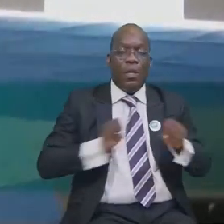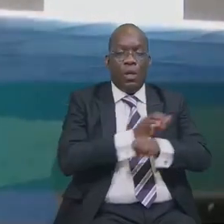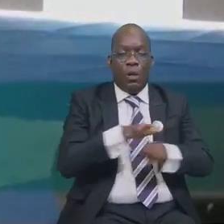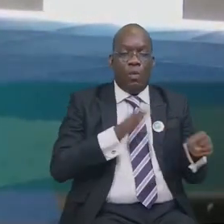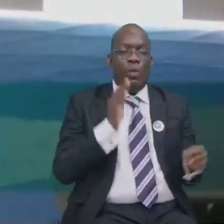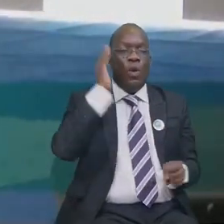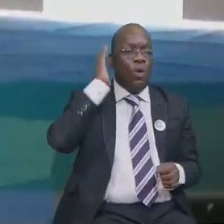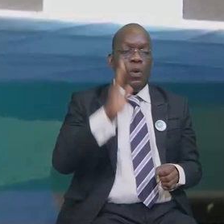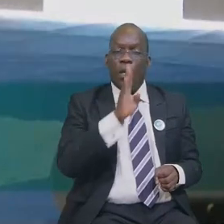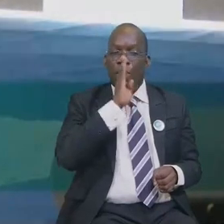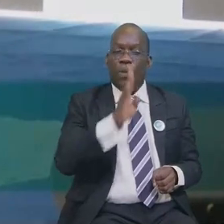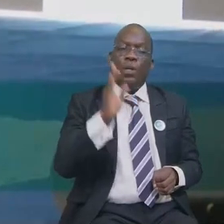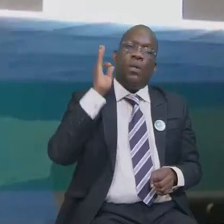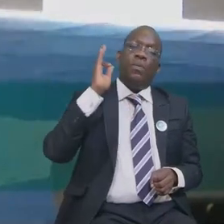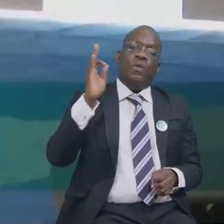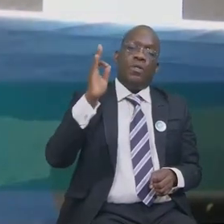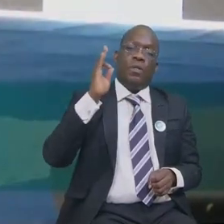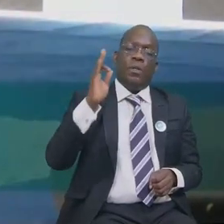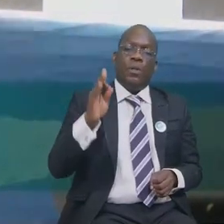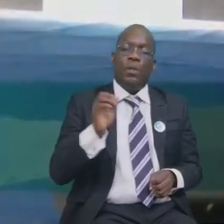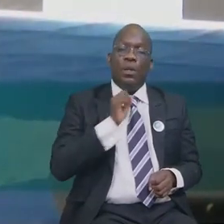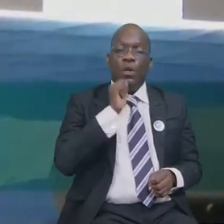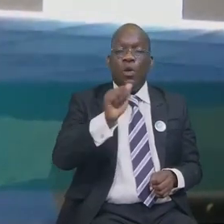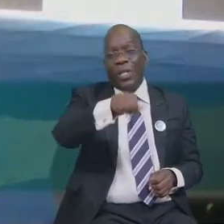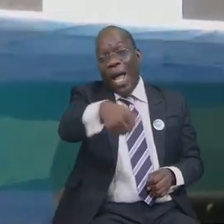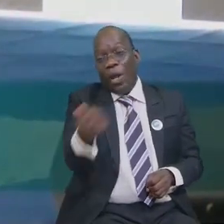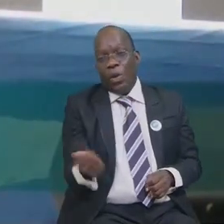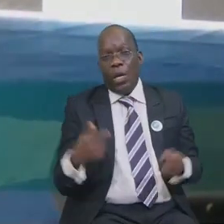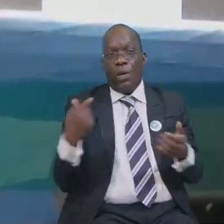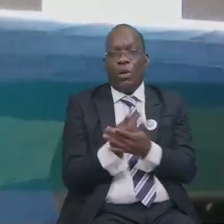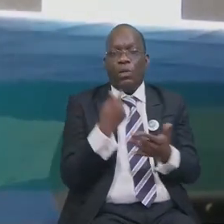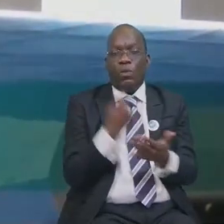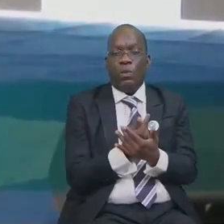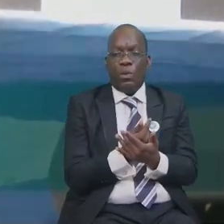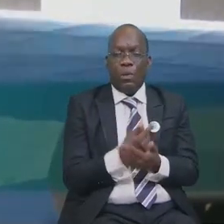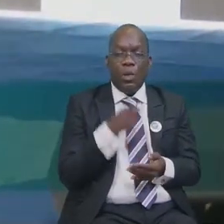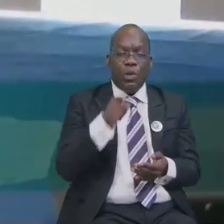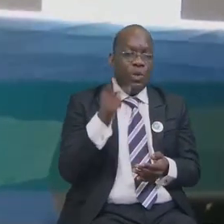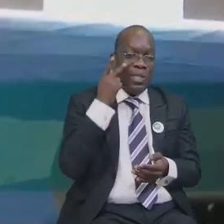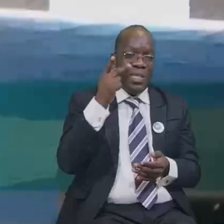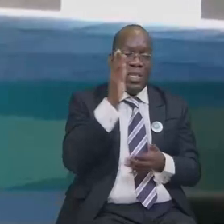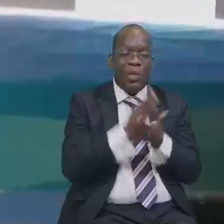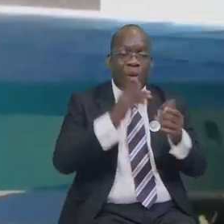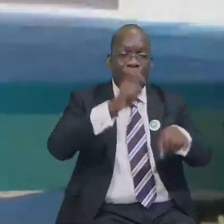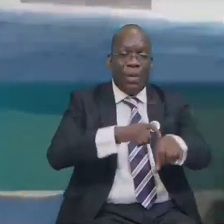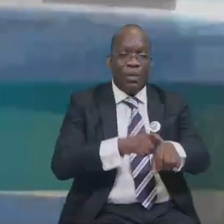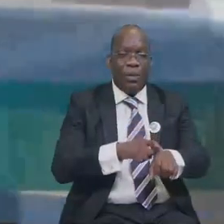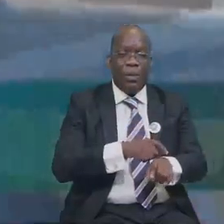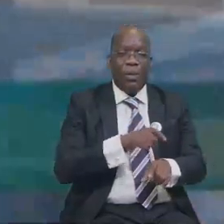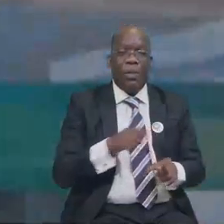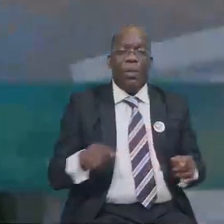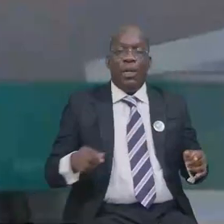sera prêchée par un autre évangile. Voyez parfois, quand